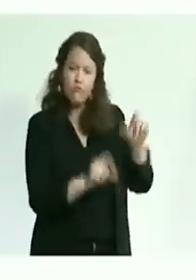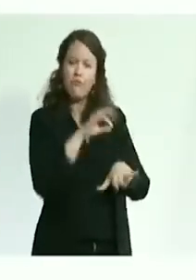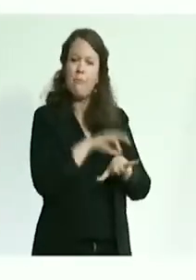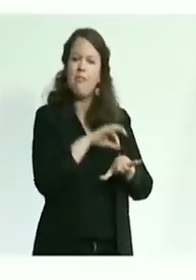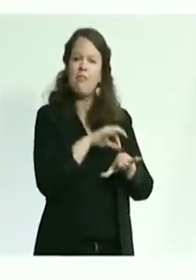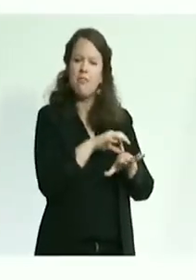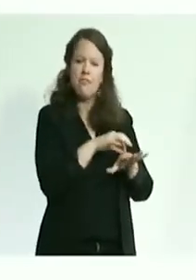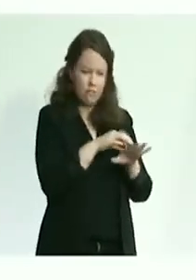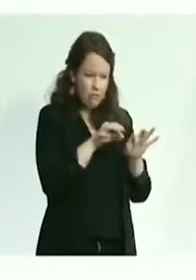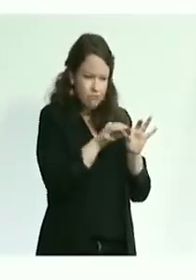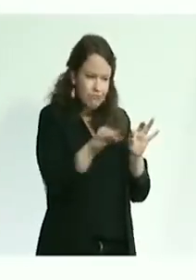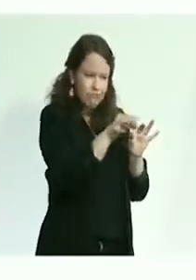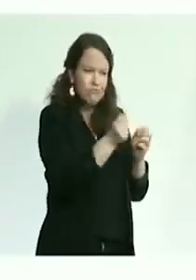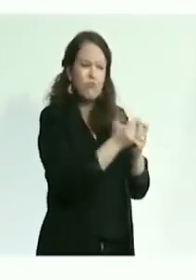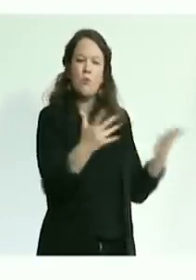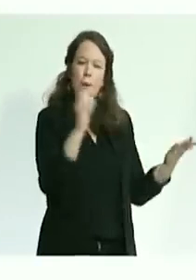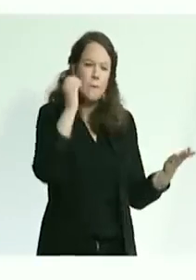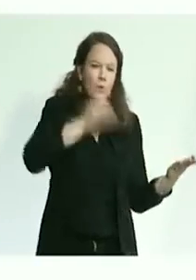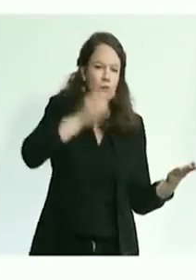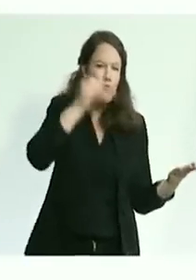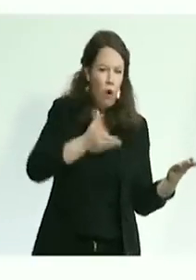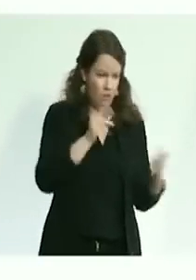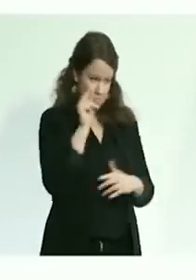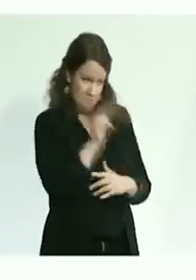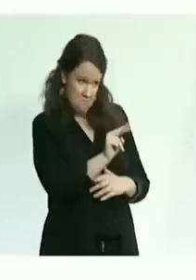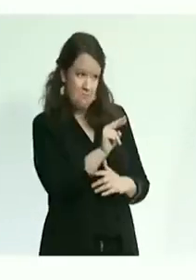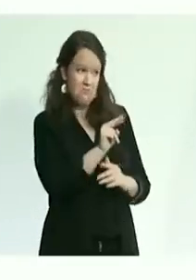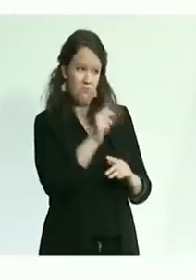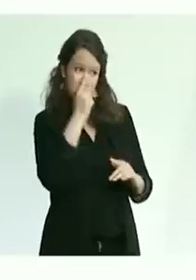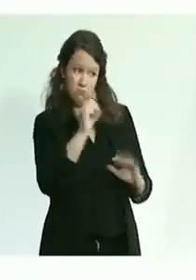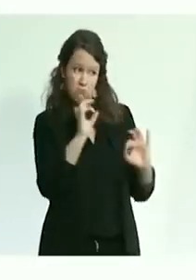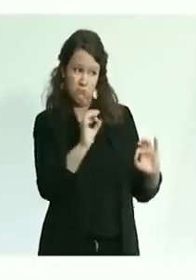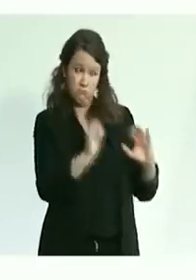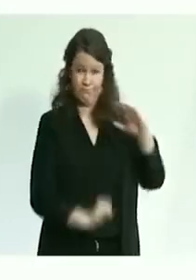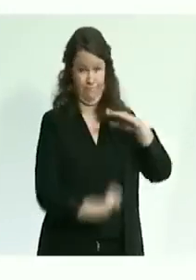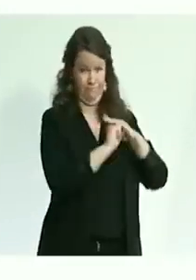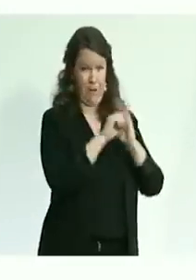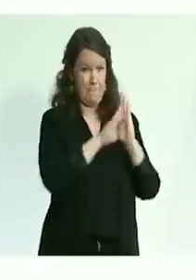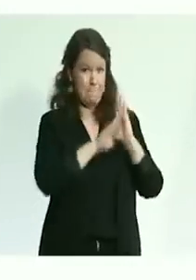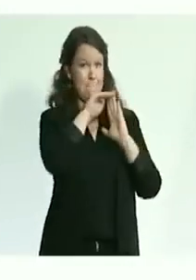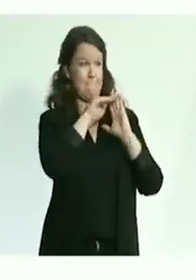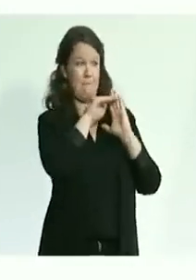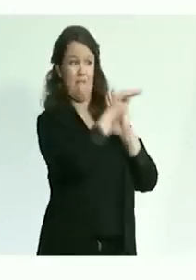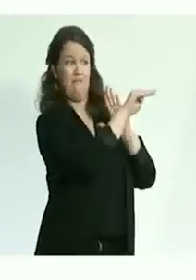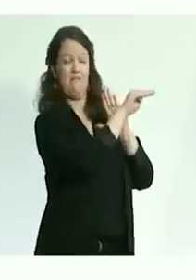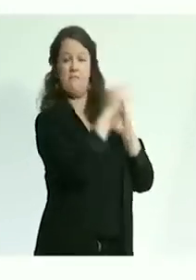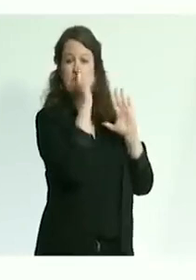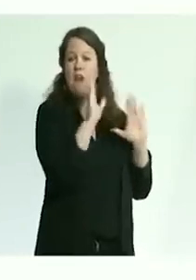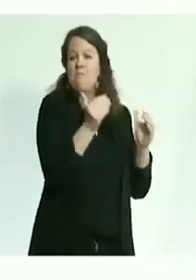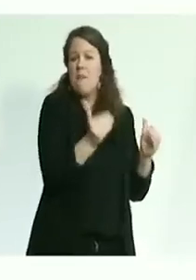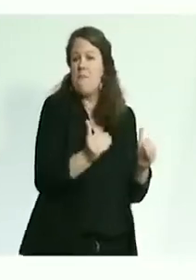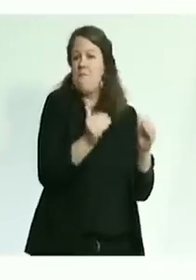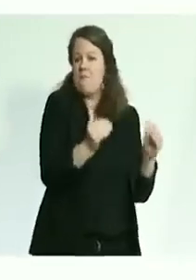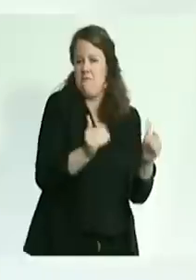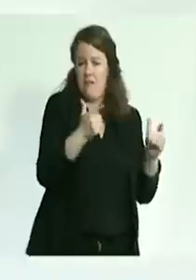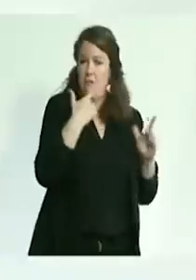nombre de contaminations quotidiennes, les choses peuvent apparaître stables, à haut niveau, mais stables. Près de